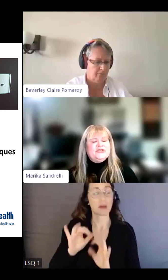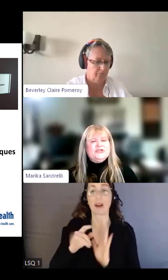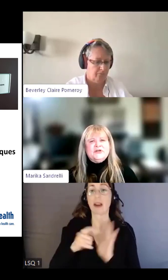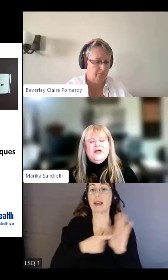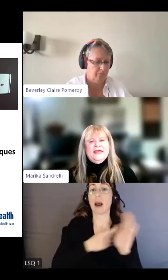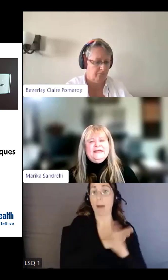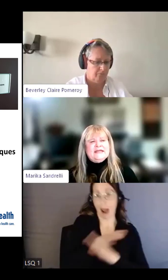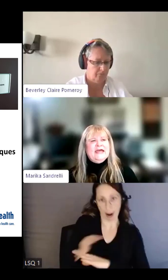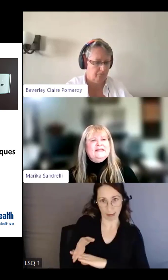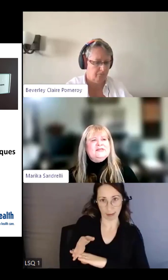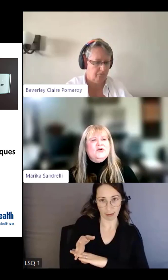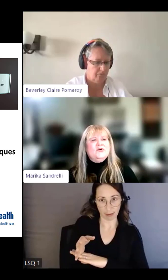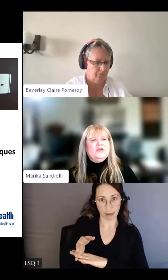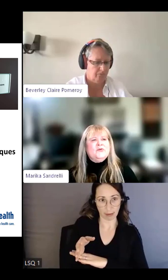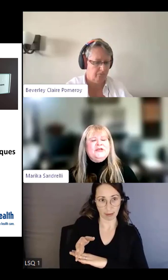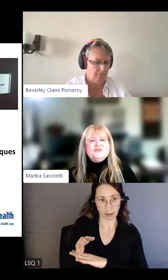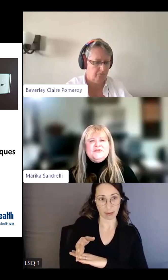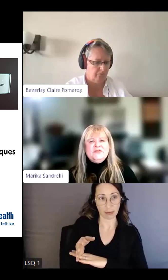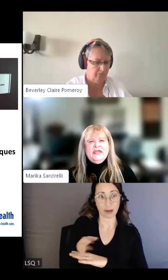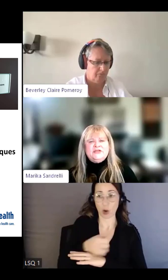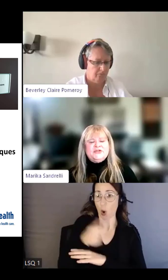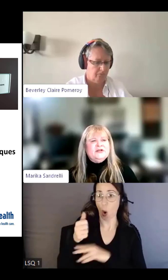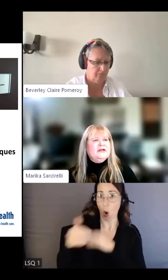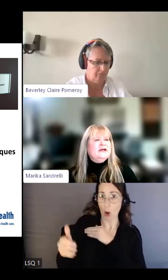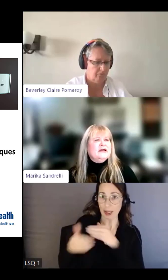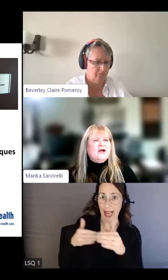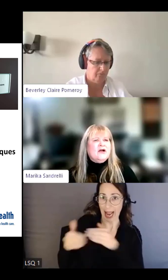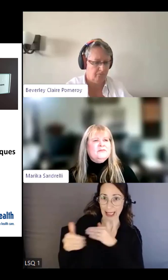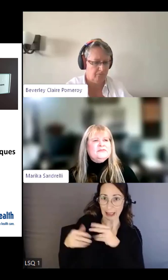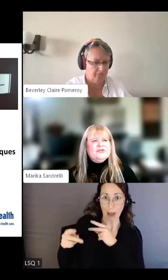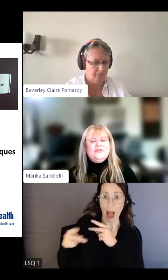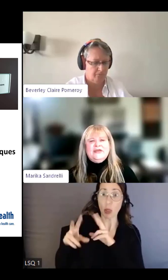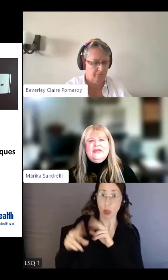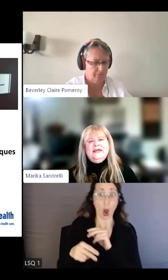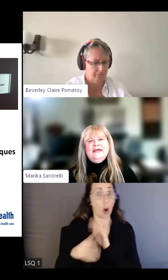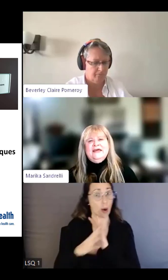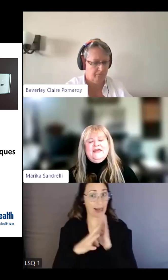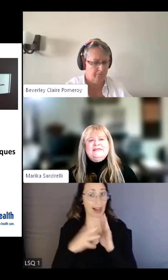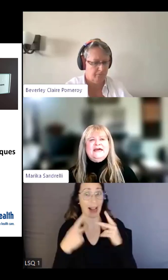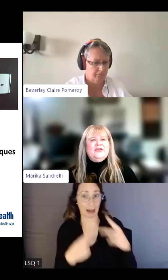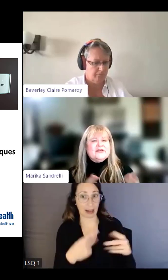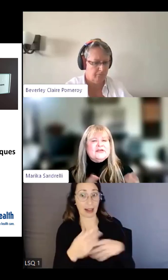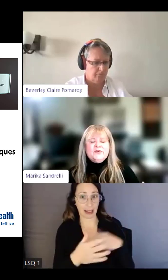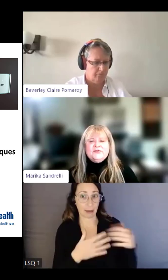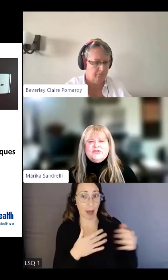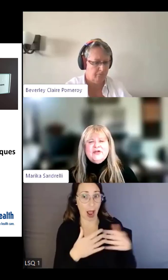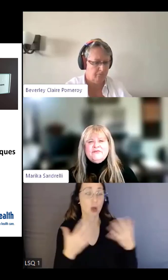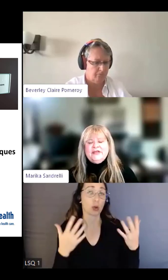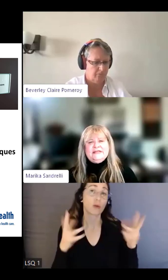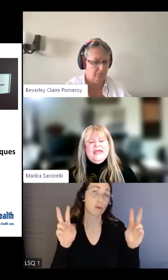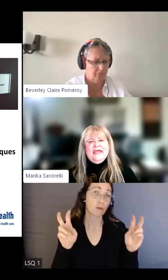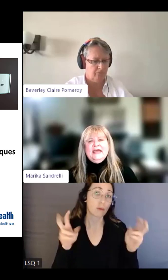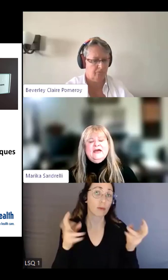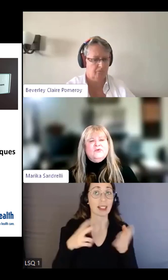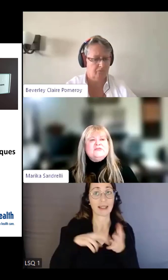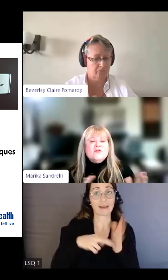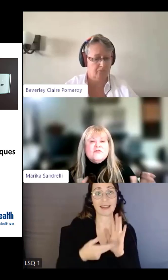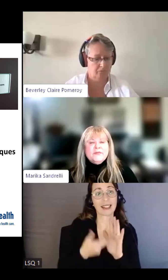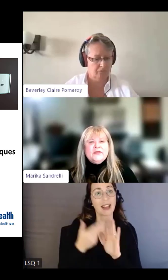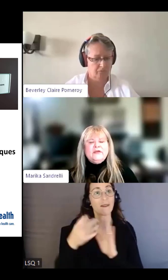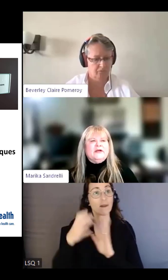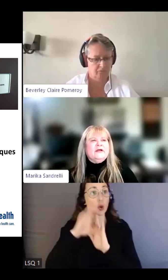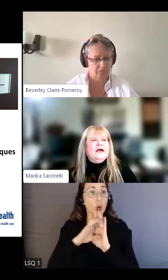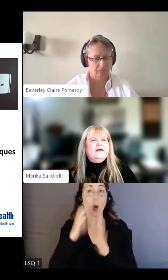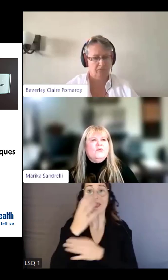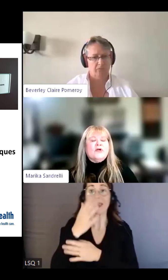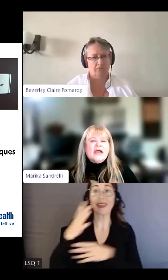patient ou en tant que client. Donc, des photos de la nature, des choses que vous voyez tous les jours, qui est plus familier, c'est plus